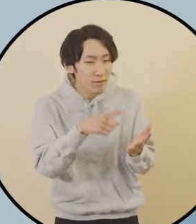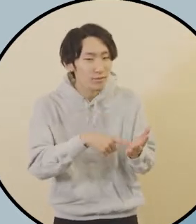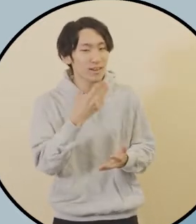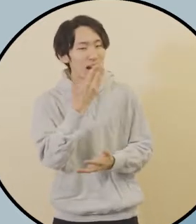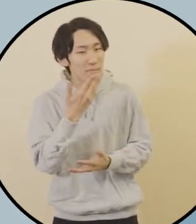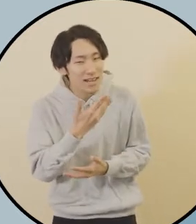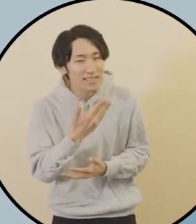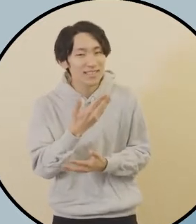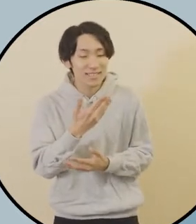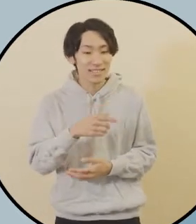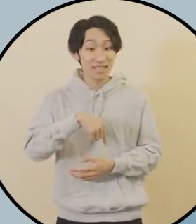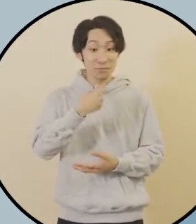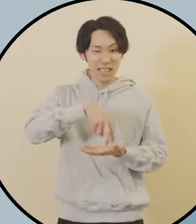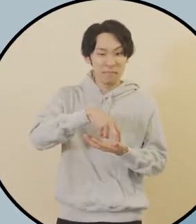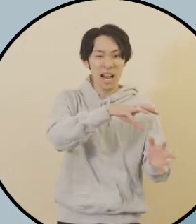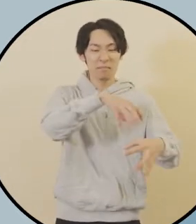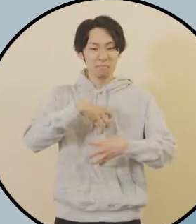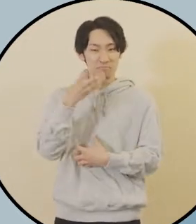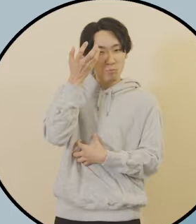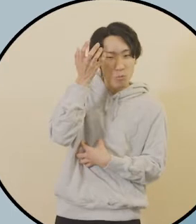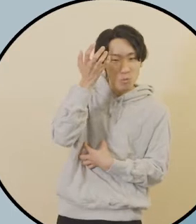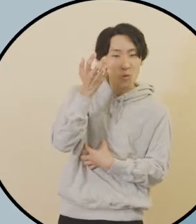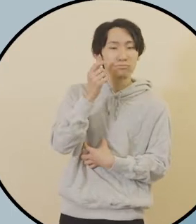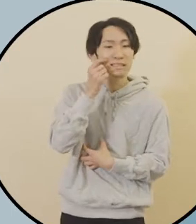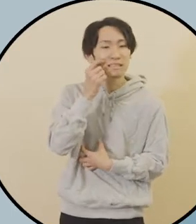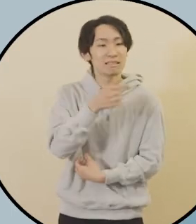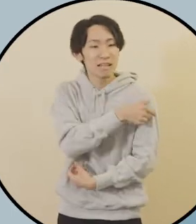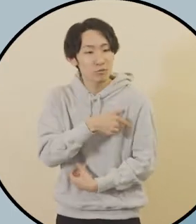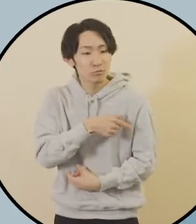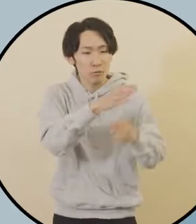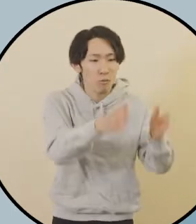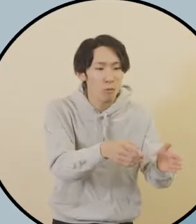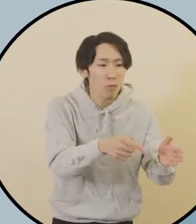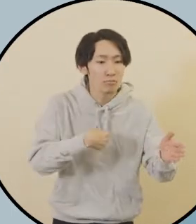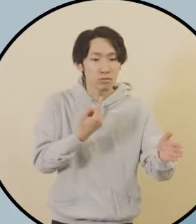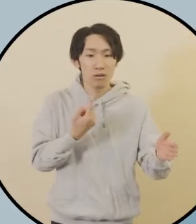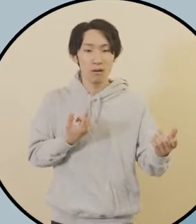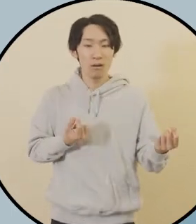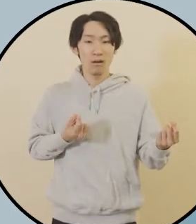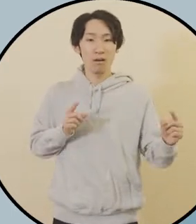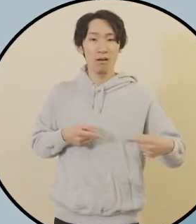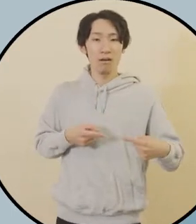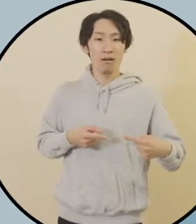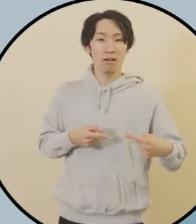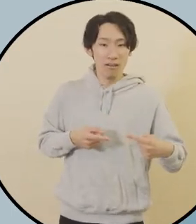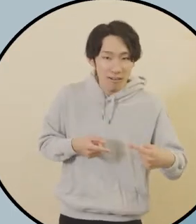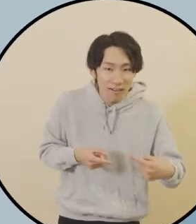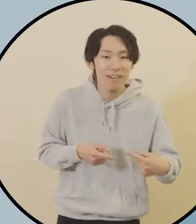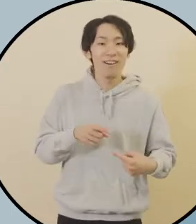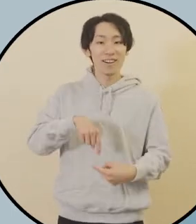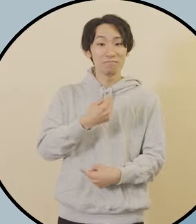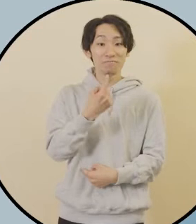ある意味で言うと詰めが甘いというかまぁあんまり自分のこととして想像できてないみたいな役でありつつも